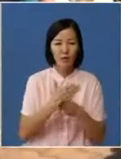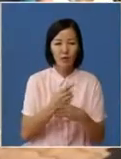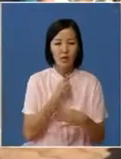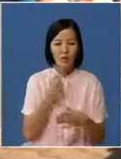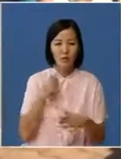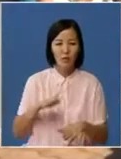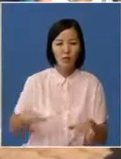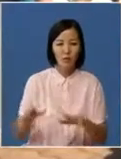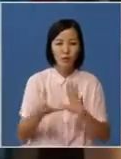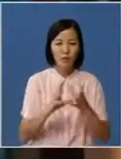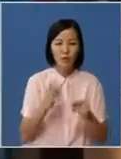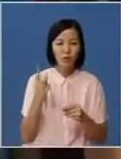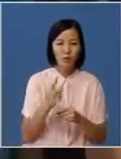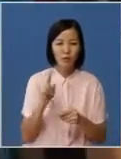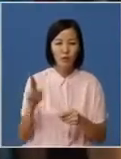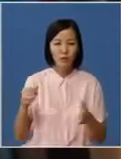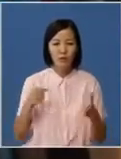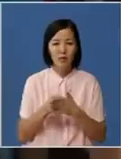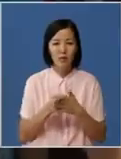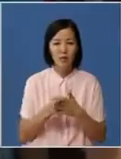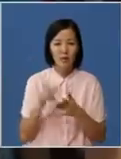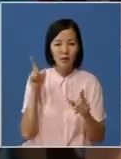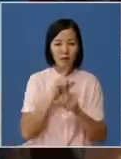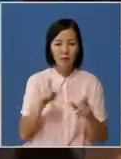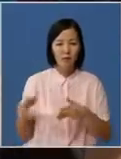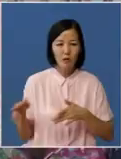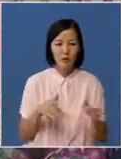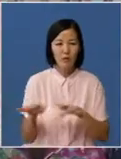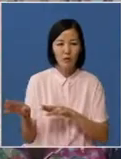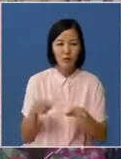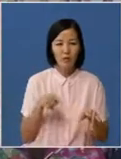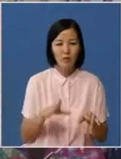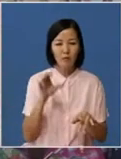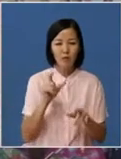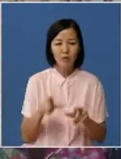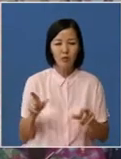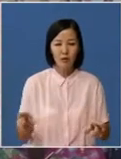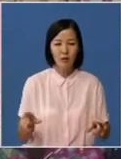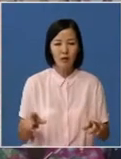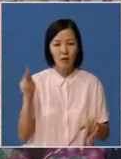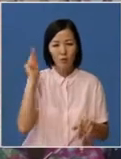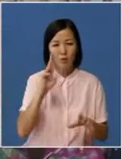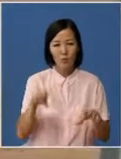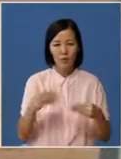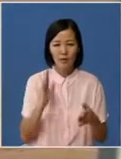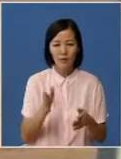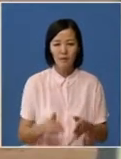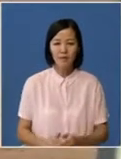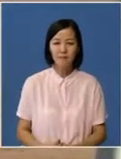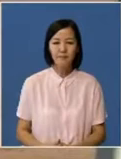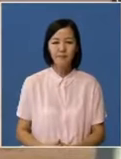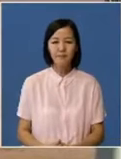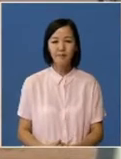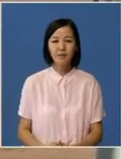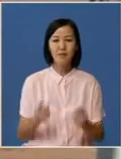Талдықорған өңірі бойынша 1-қыркүйекке дейін мектепке жол акциясы аясында 1500 балаға киім кешек, оқу құралдары берілмек. Мынау